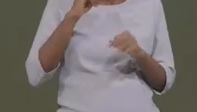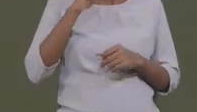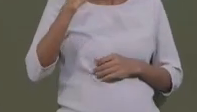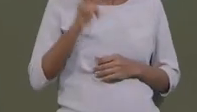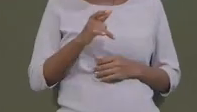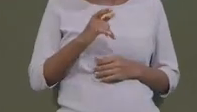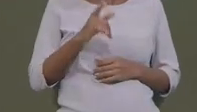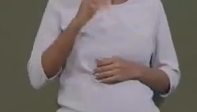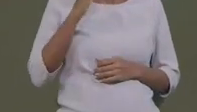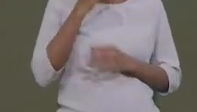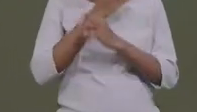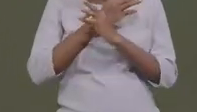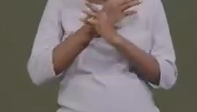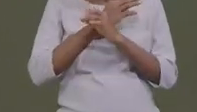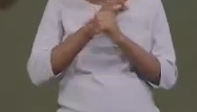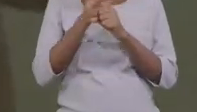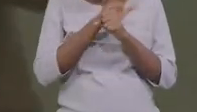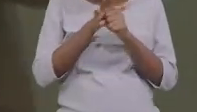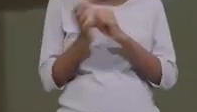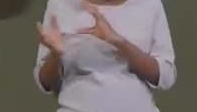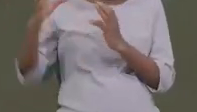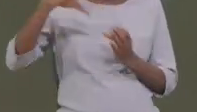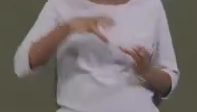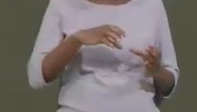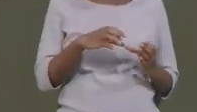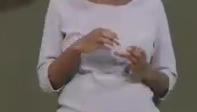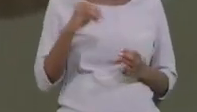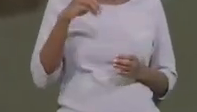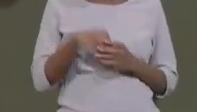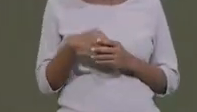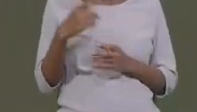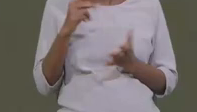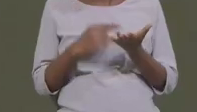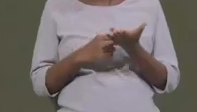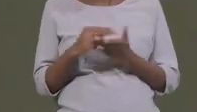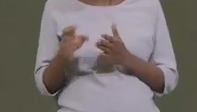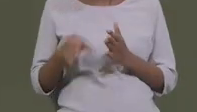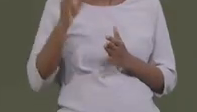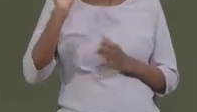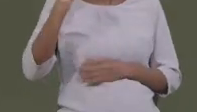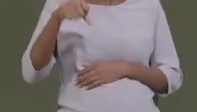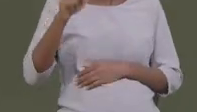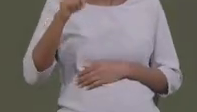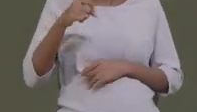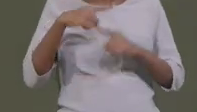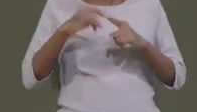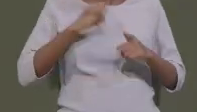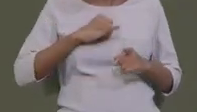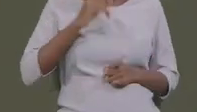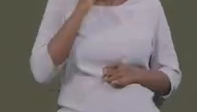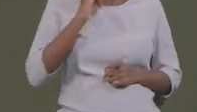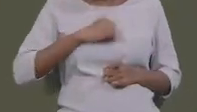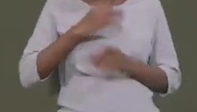libre? Rempli, baptisé, immergé dans le Saint-Esprit? Oui.